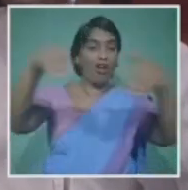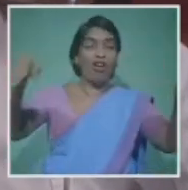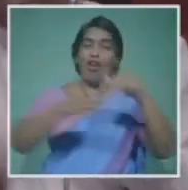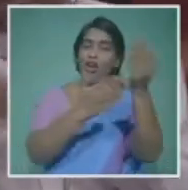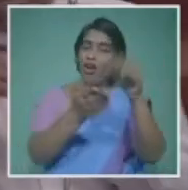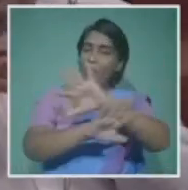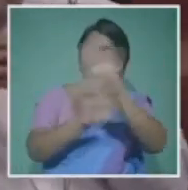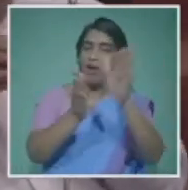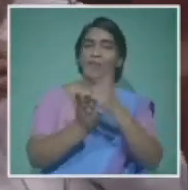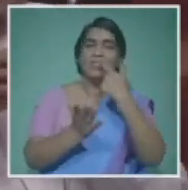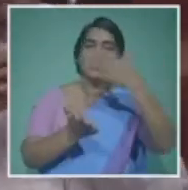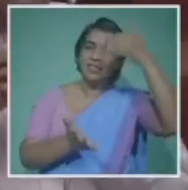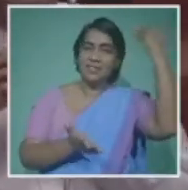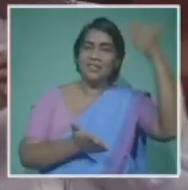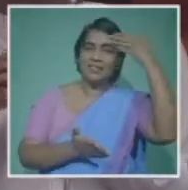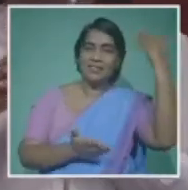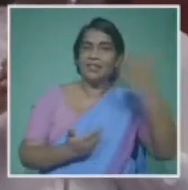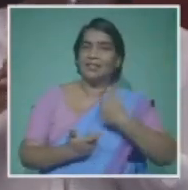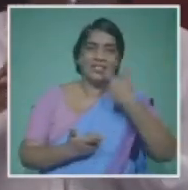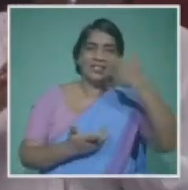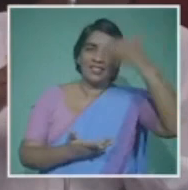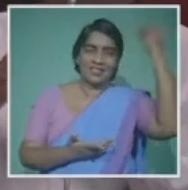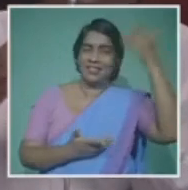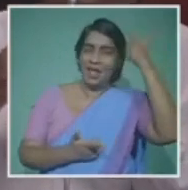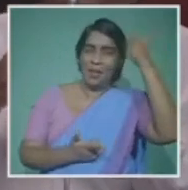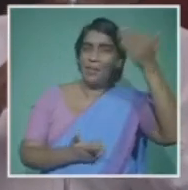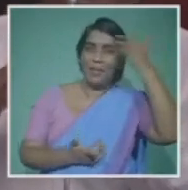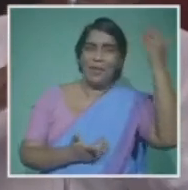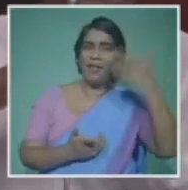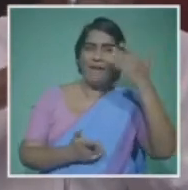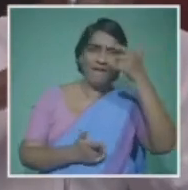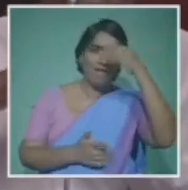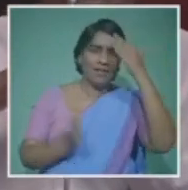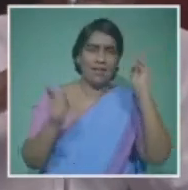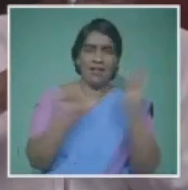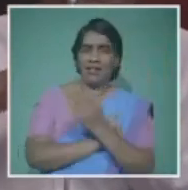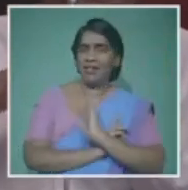ni. Mama dah dalah deh, mata bahasa angan nol ni.